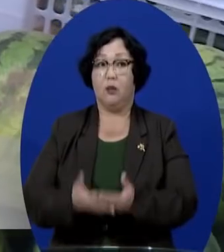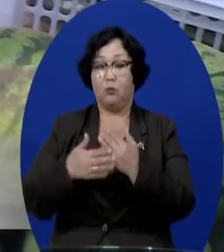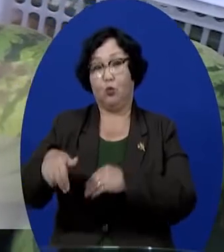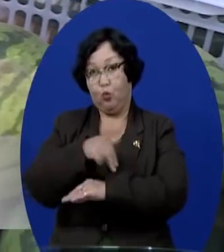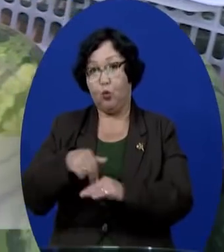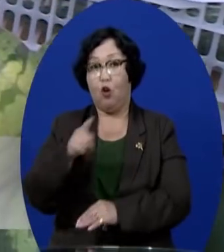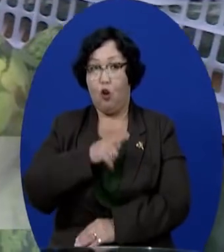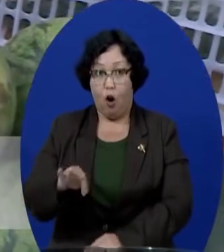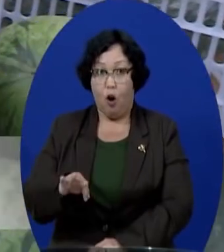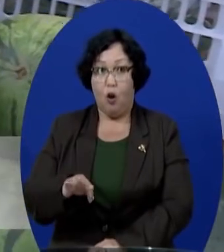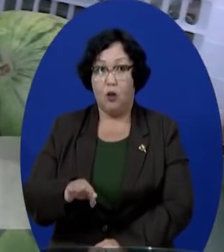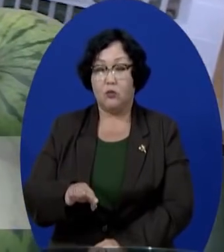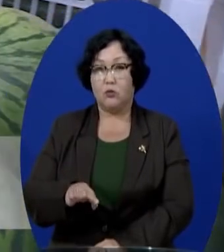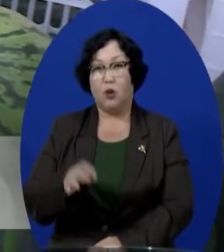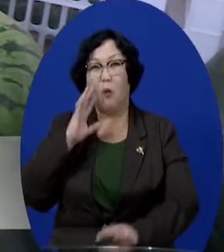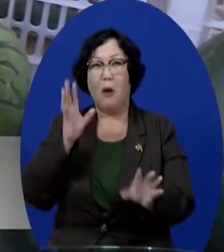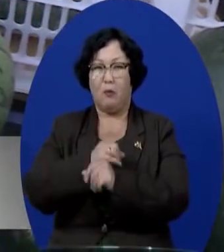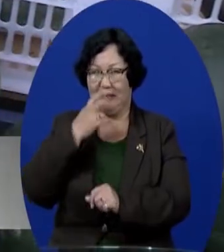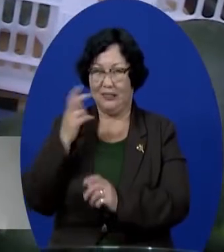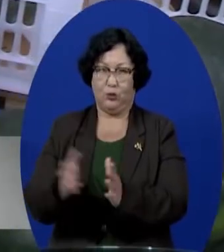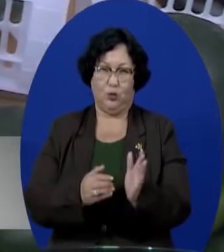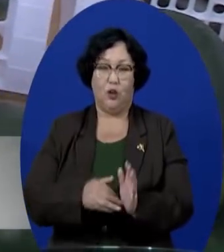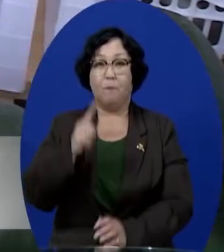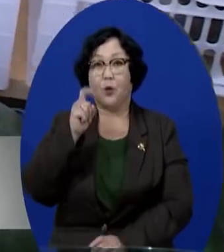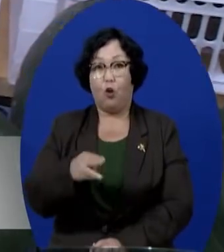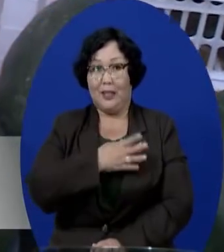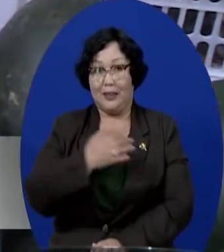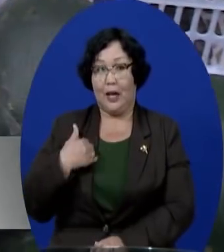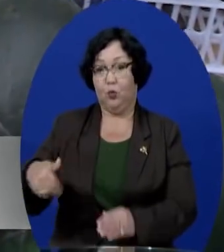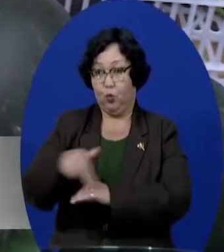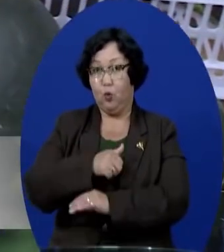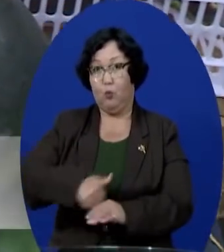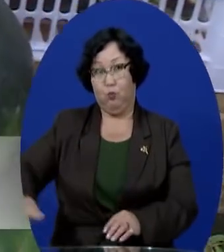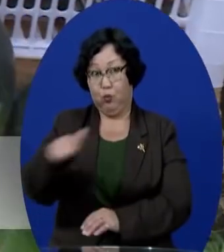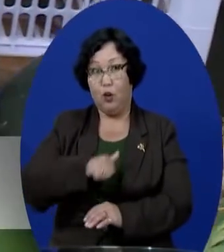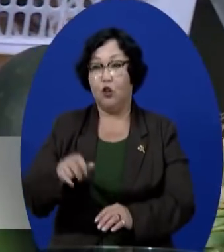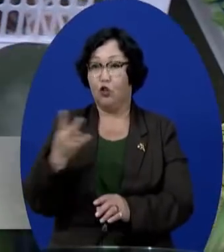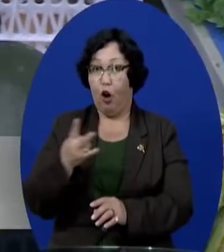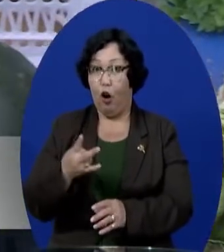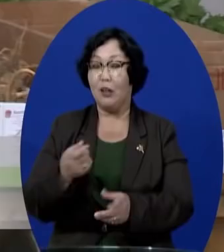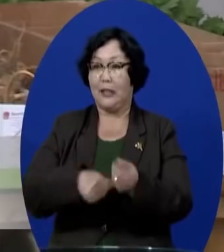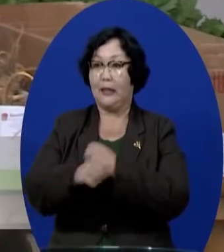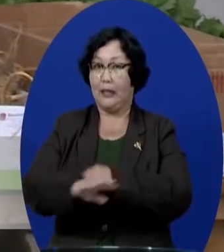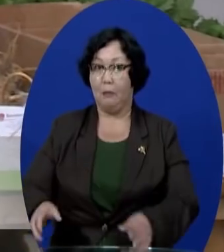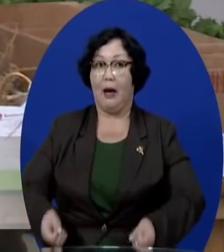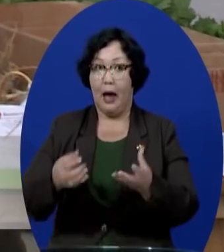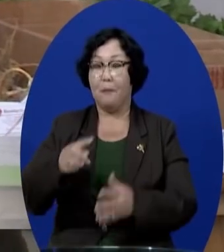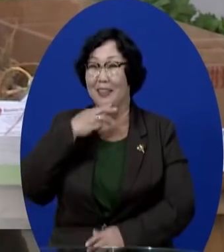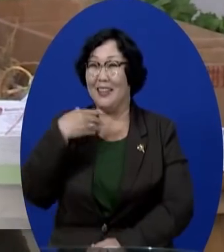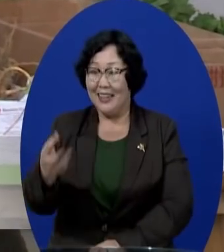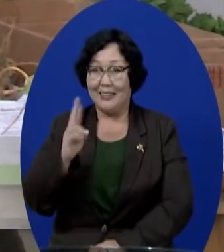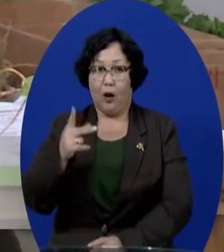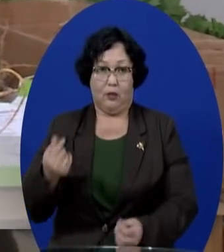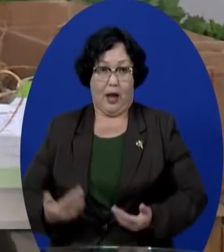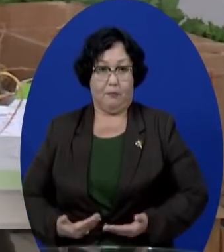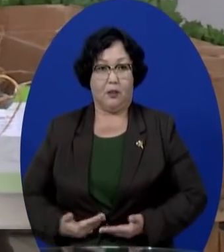гэд шат шатандаа үүлэгдэж байгаа хэлж байна. Хотын дарга дүүрэг бүрт ногоо зарах талбай гаргаж дэмжинэ гэж мэдгдсэн ч өнөөдөр бодтоо байдал